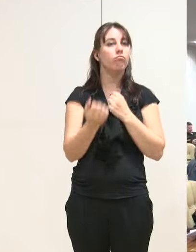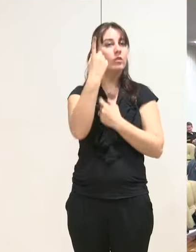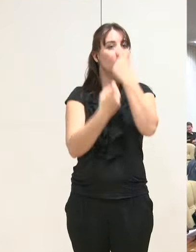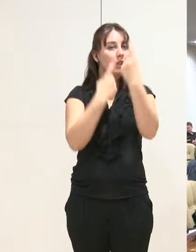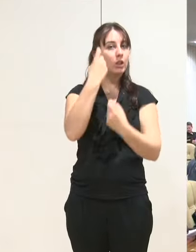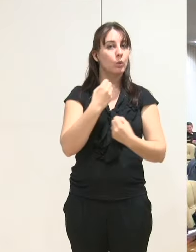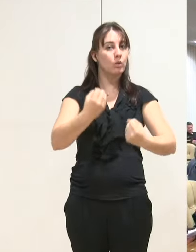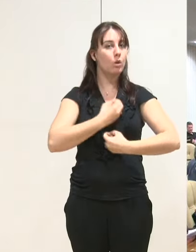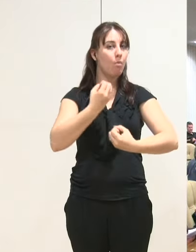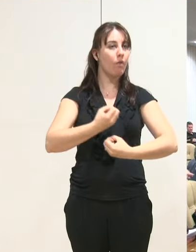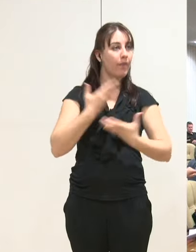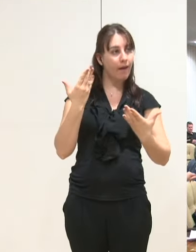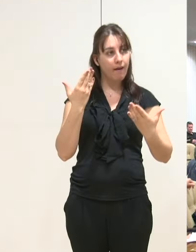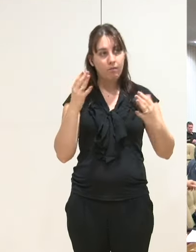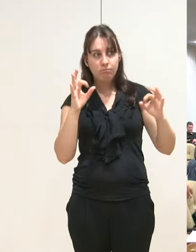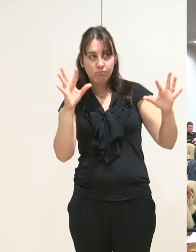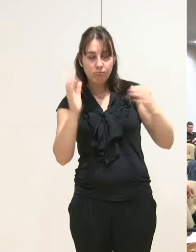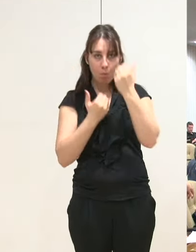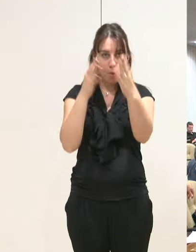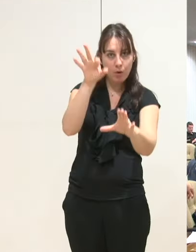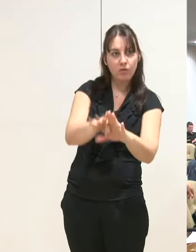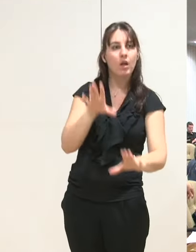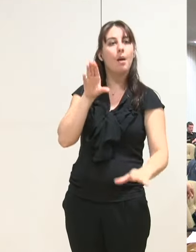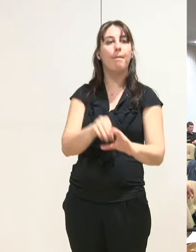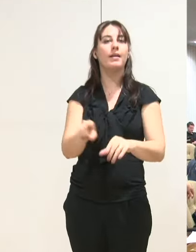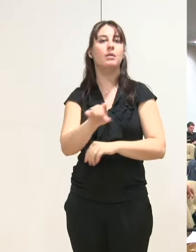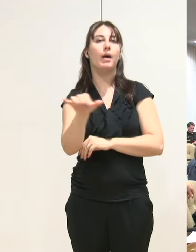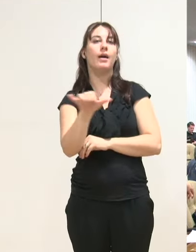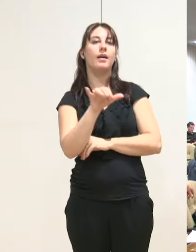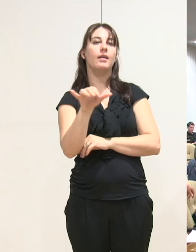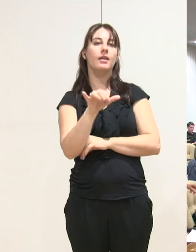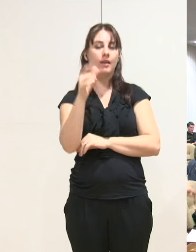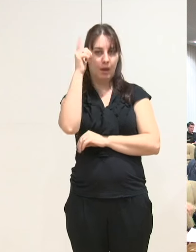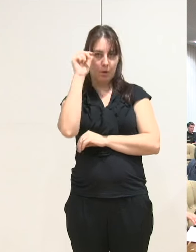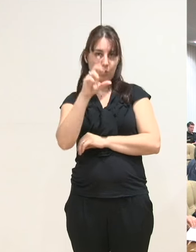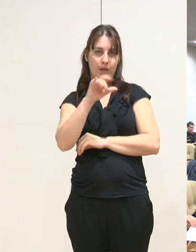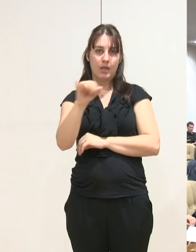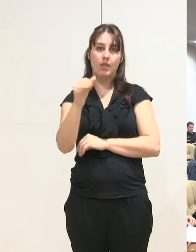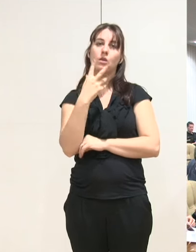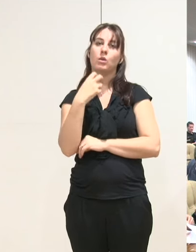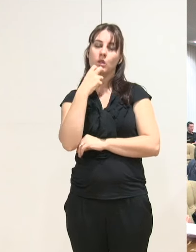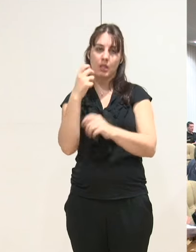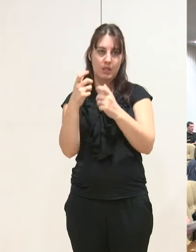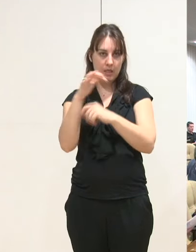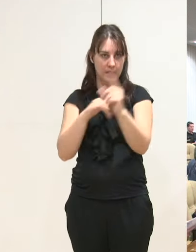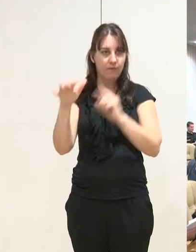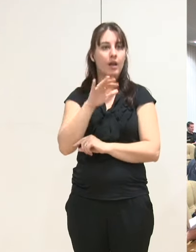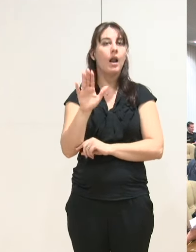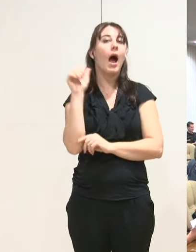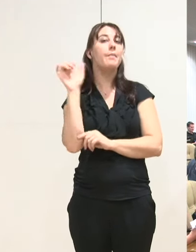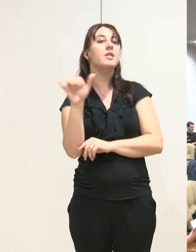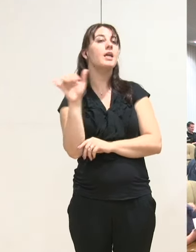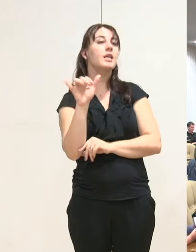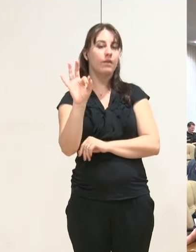des commentaires non jeis au vois qui ne prend pas part au vote républicain udi société civile qui s'abstient